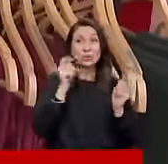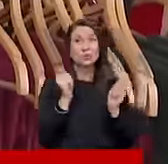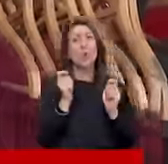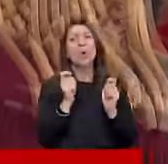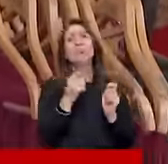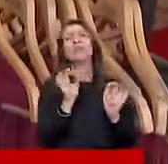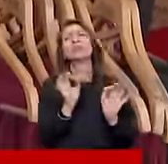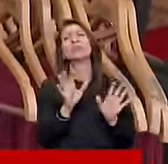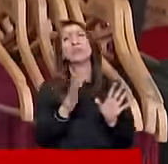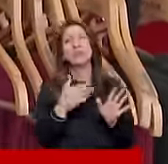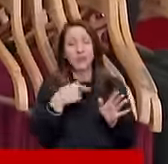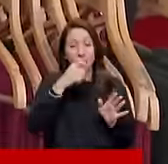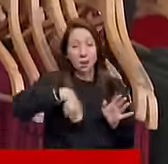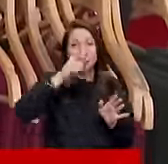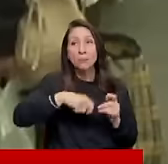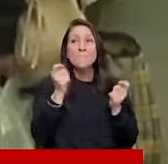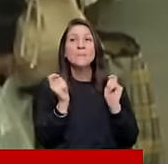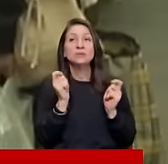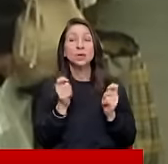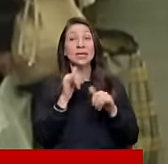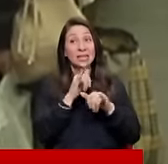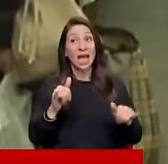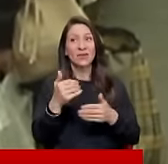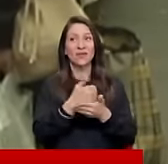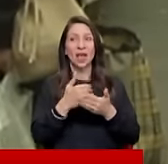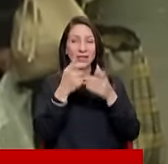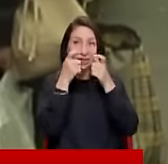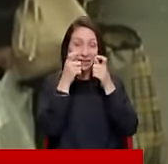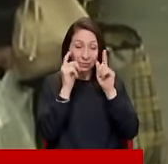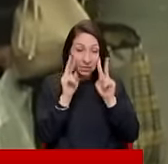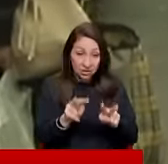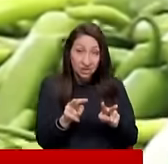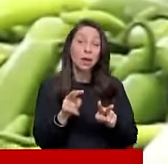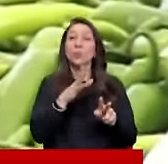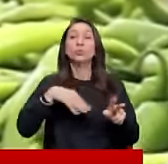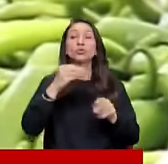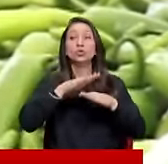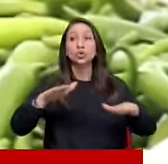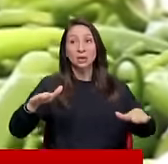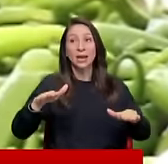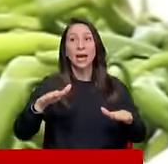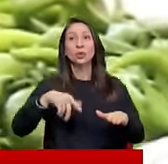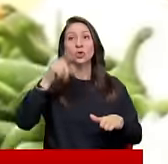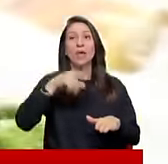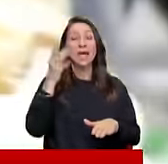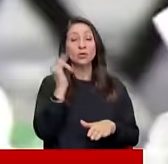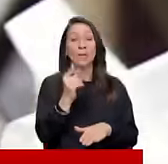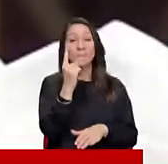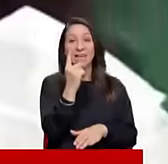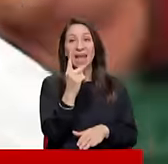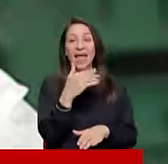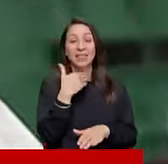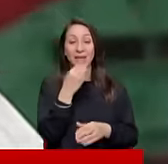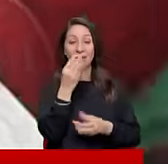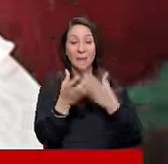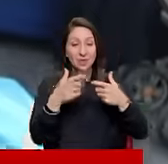mümkün değil tabii. Kartımızı mutlaka kullanıyoruz. Yine aynı veriler dikkate alındığında bütün çocuklarına günde en az bir kere etli